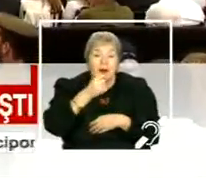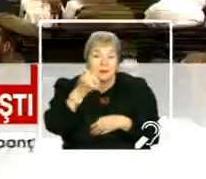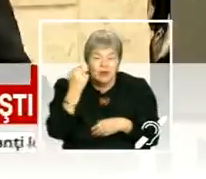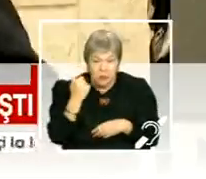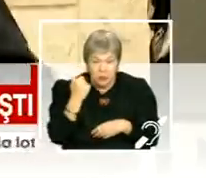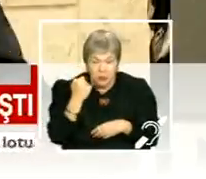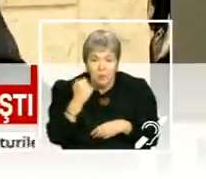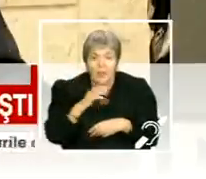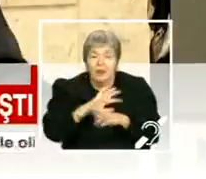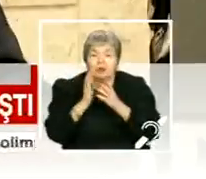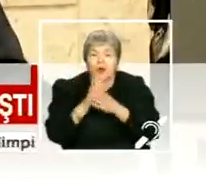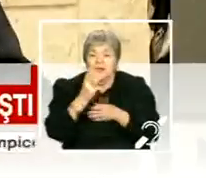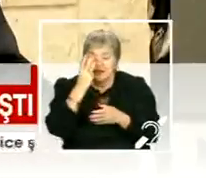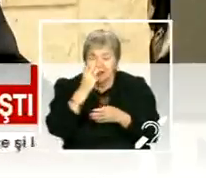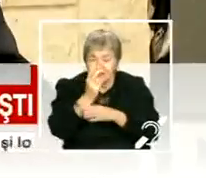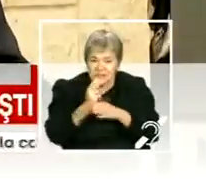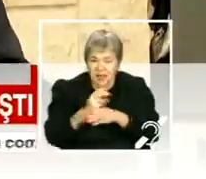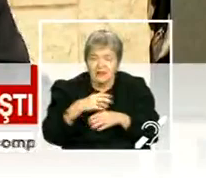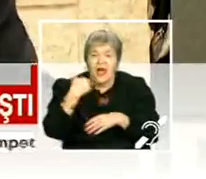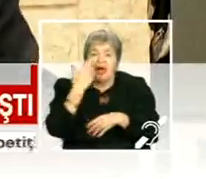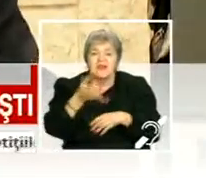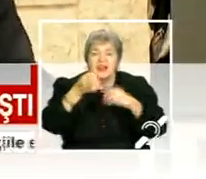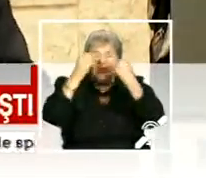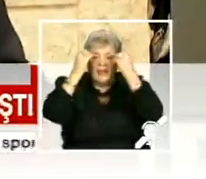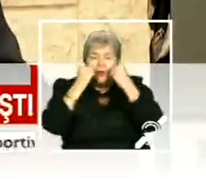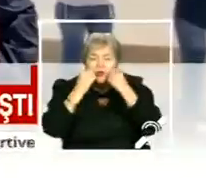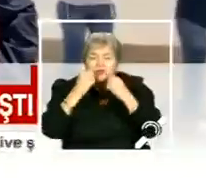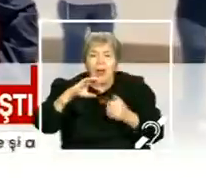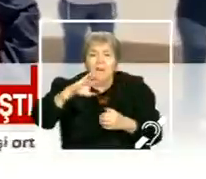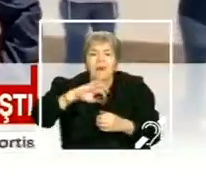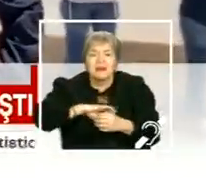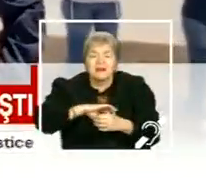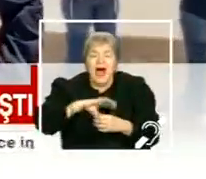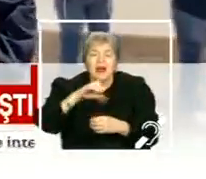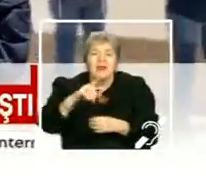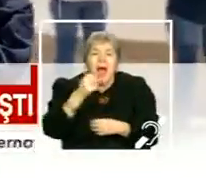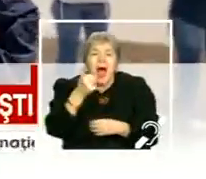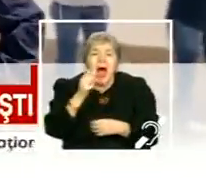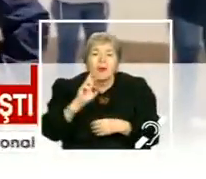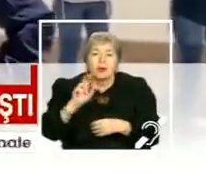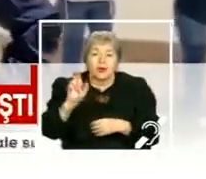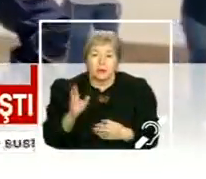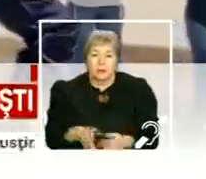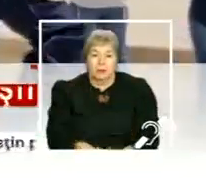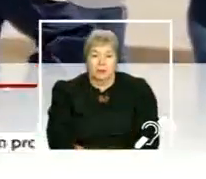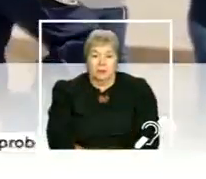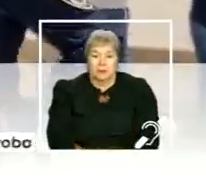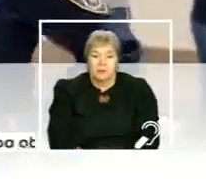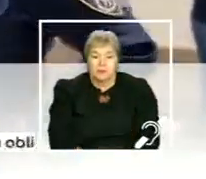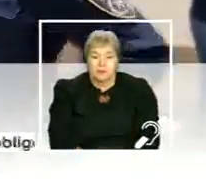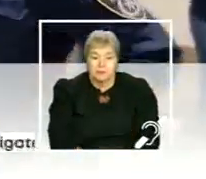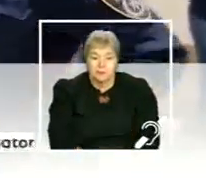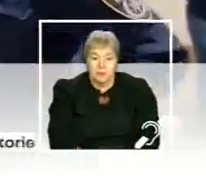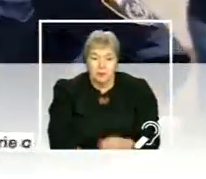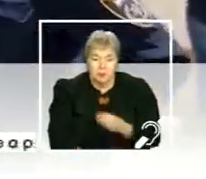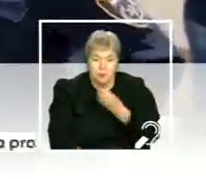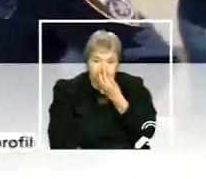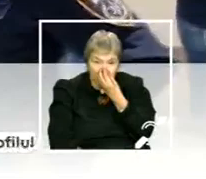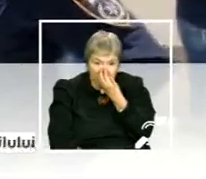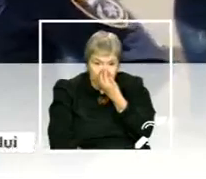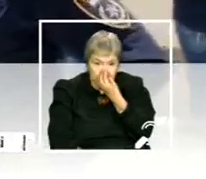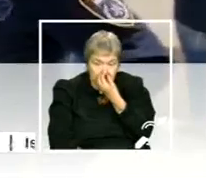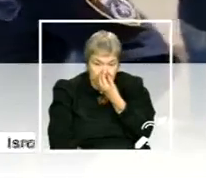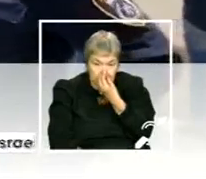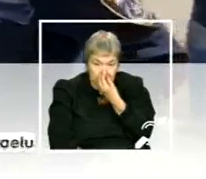gestul lor, cele trei țări au acordat teroriștilor o medalie de aur. אני אומר שהערב אנחנו נקבל עדות נוספת למה